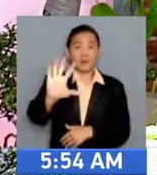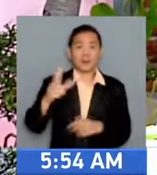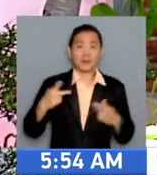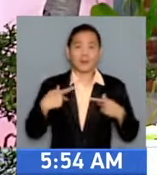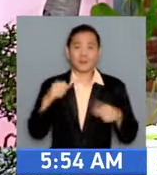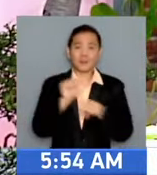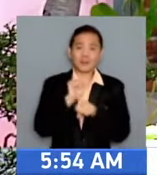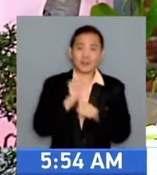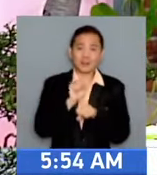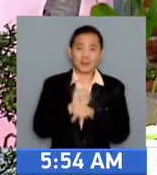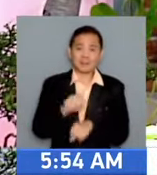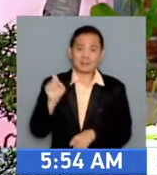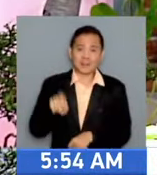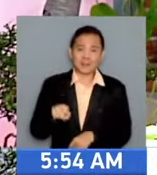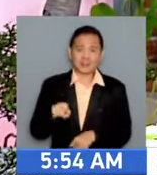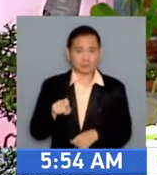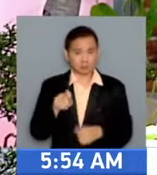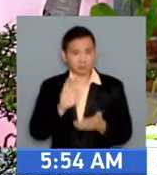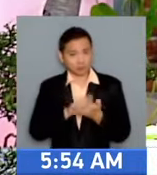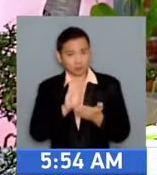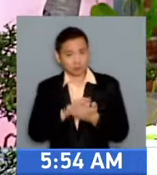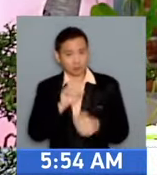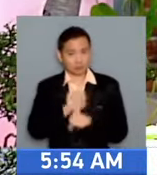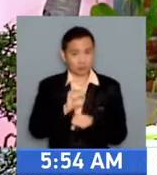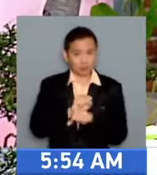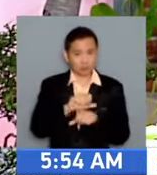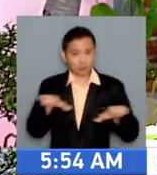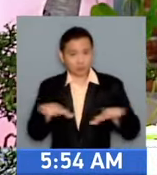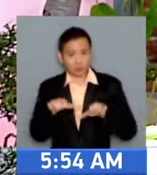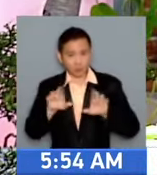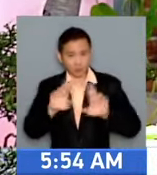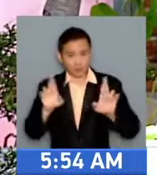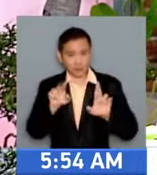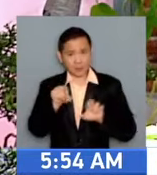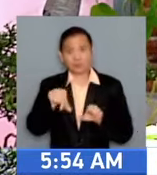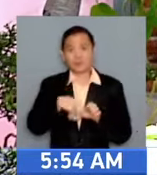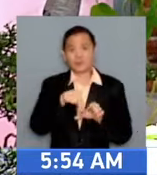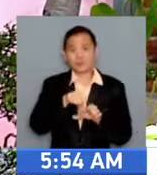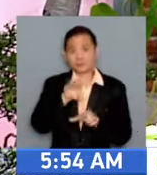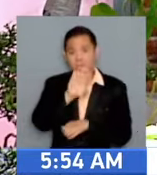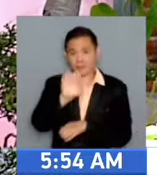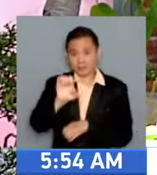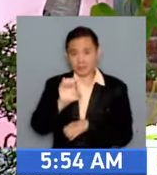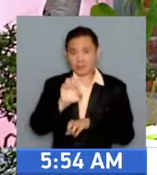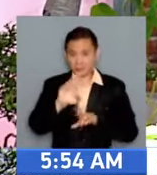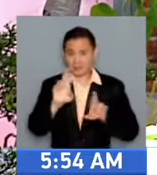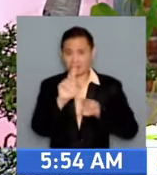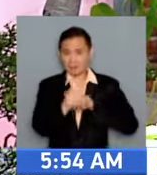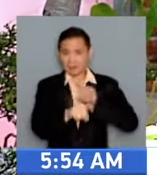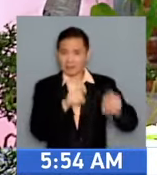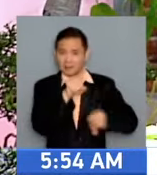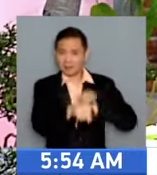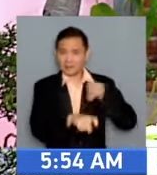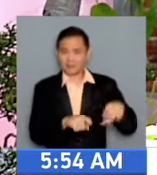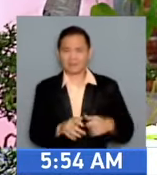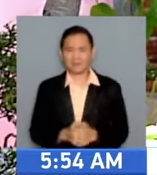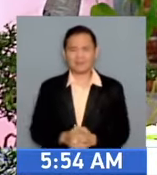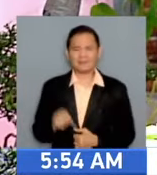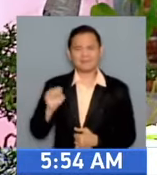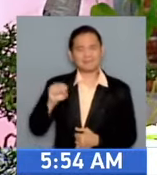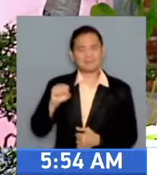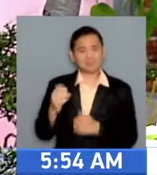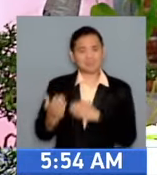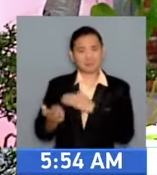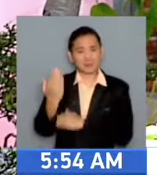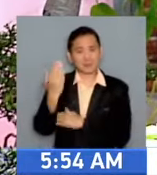sa school, ready na ba kayo sa quiz? Ha? Teka, kakapasok pala, quiz na kagad. Oo, eh. Siyempre, dapat makondisyon na agad ang isip